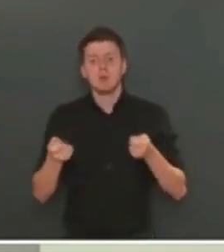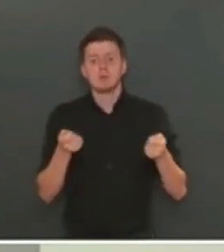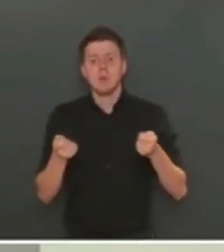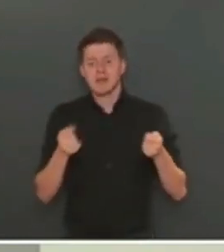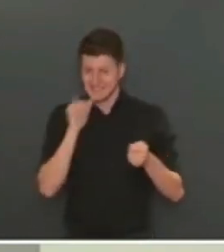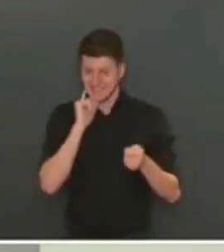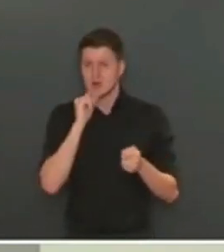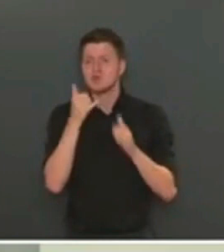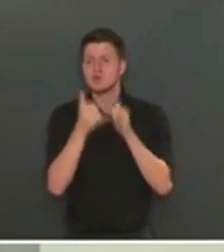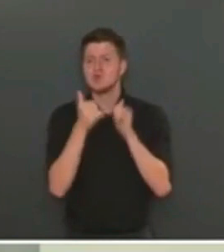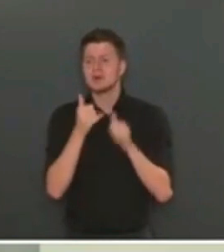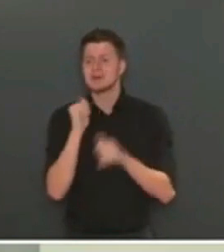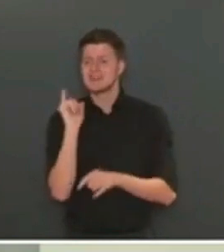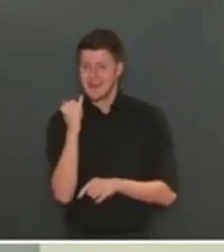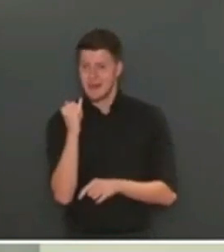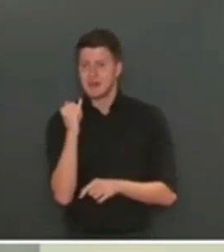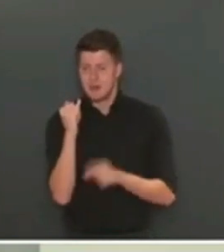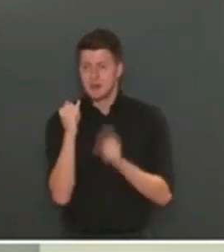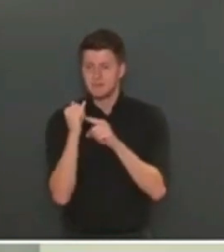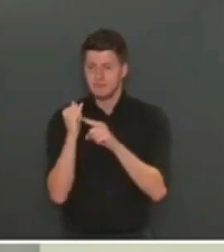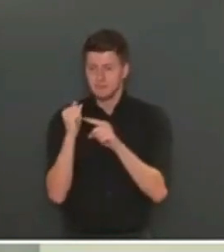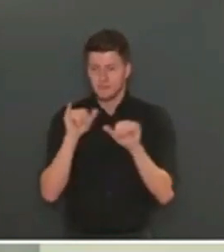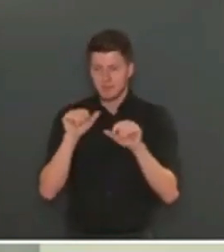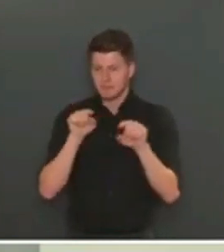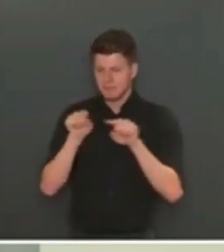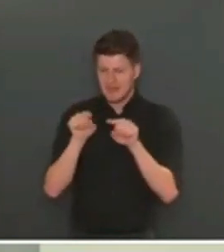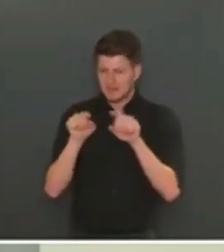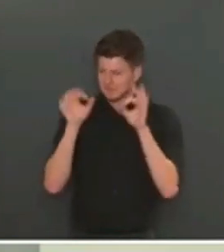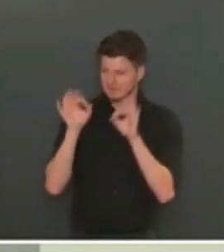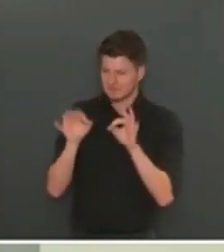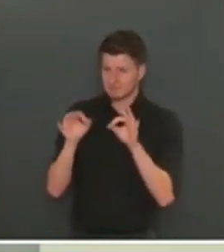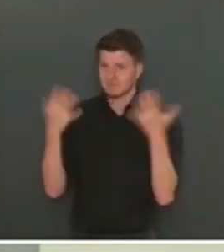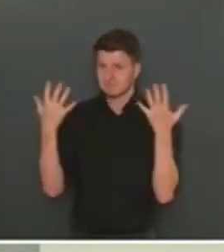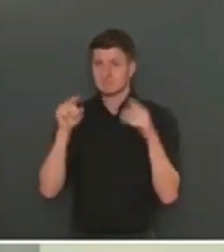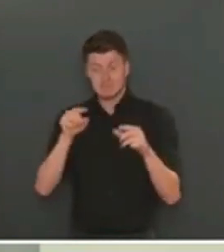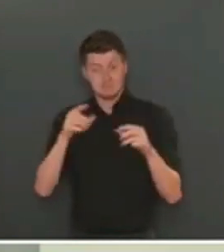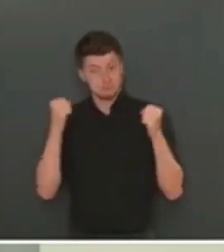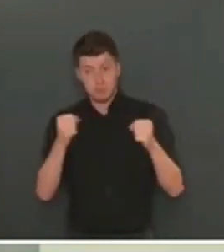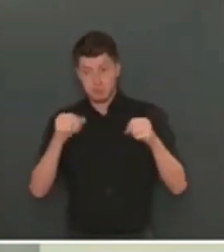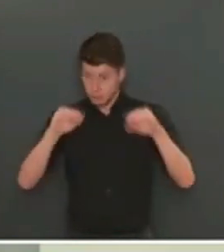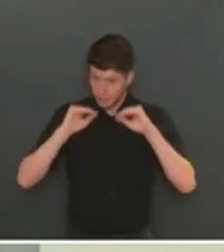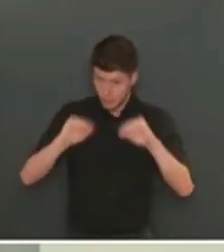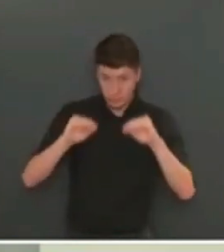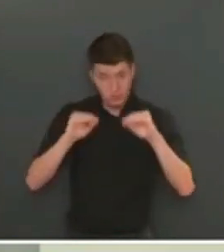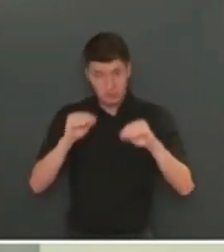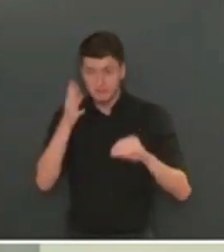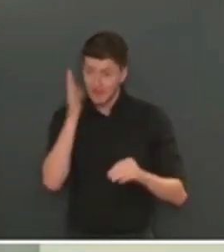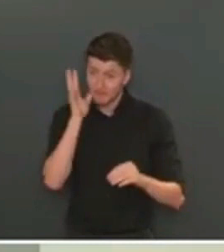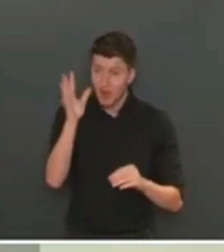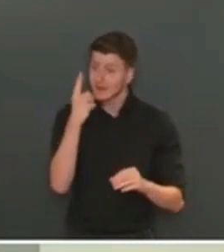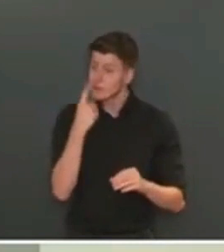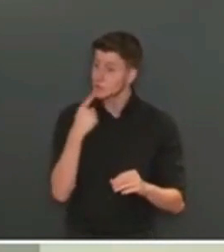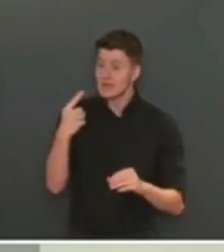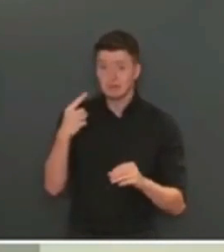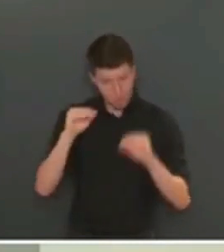prévoit une semaine d'école de 5 jours. Bien entendu, il faudra tenir compte de certaines mesures de santé, telles que par